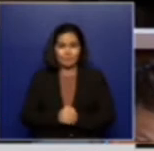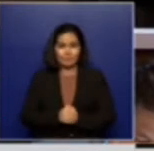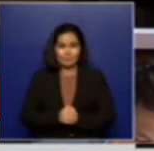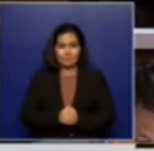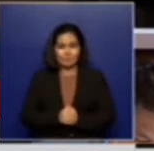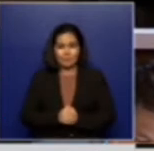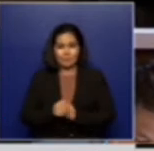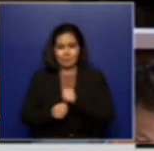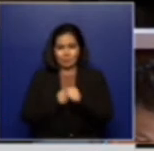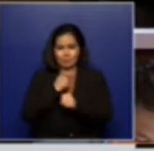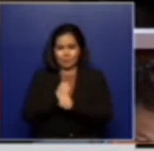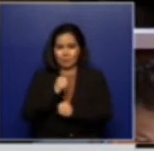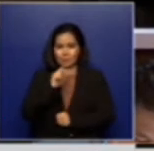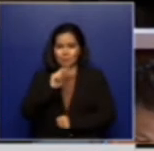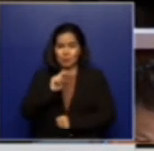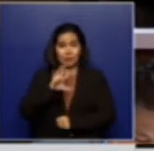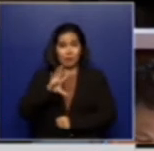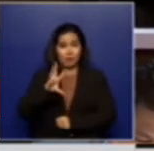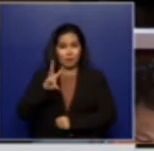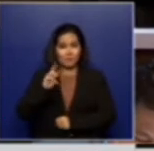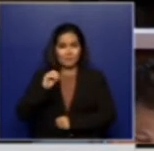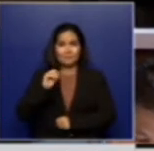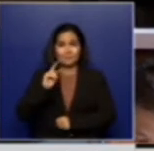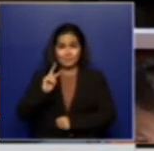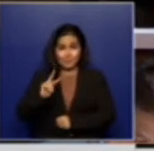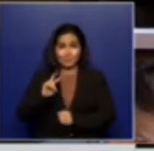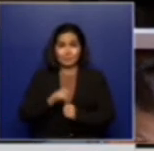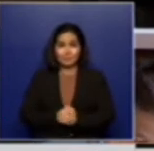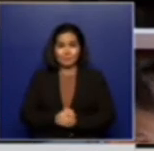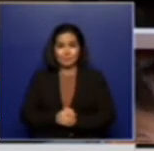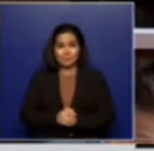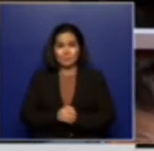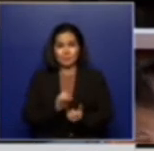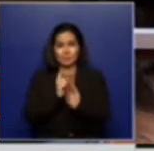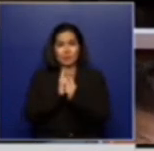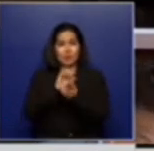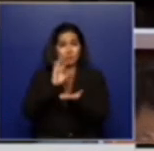เปอร์เซ็นต์ของผู้ติดยาเสพติดจากทุกกลุ่มอาชีพเป็นต้นที่มาข้อมูลนี้ก็คือเว็บไซต์ของสถาบันบําบัดรักษาและฟื้นฟูผู้ติดยาเสพติดแห่งชาติบรมราชชนนีเป็น2562เห็นไหมคะว่าท่านประธานเรื่องของยาเสพติดเป็นเรื่องที่มีความสำคัญเป็นลำดับต้นๆสภาพัฒนาเศรษฐกิจและสังคม